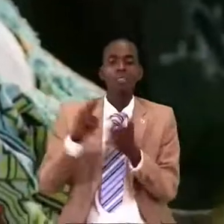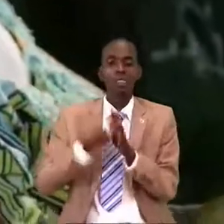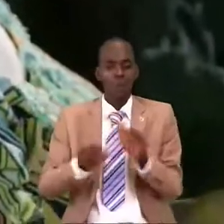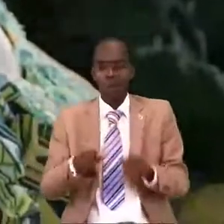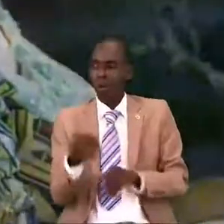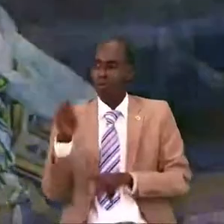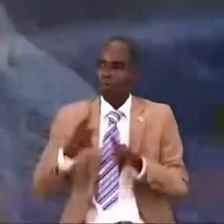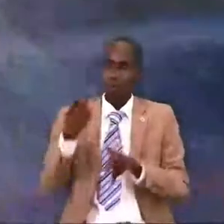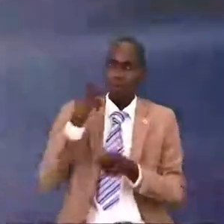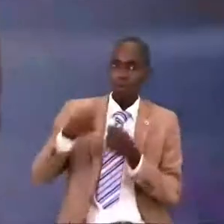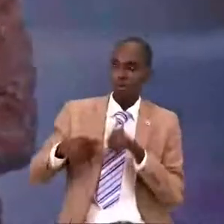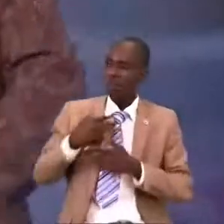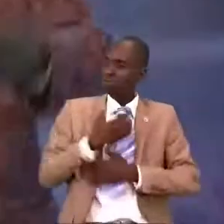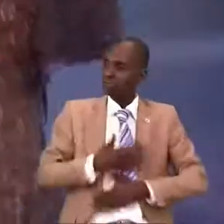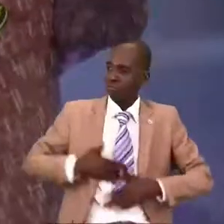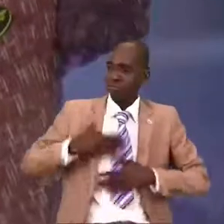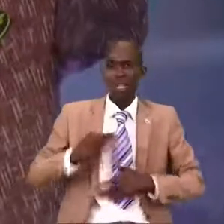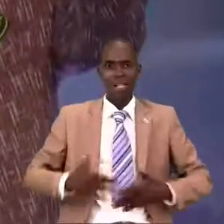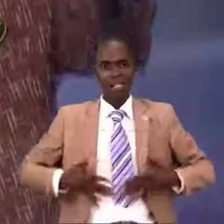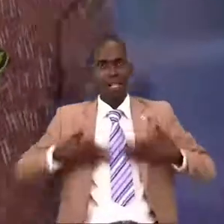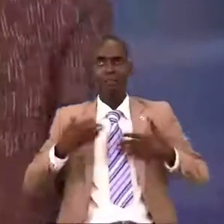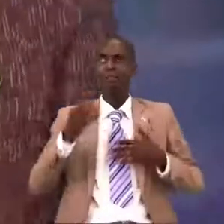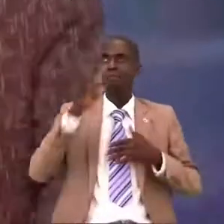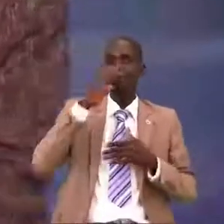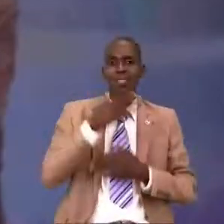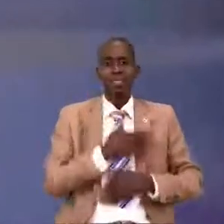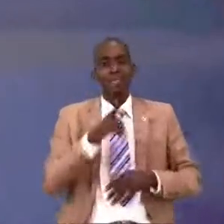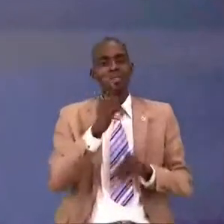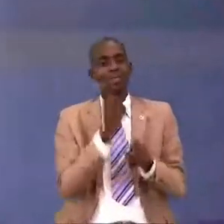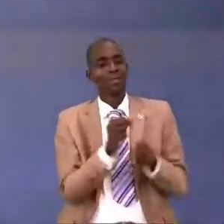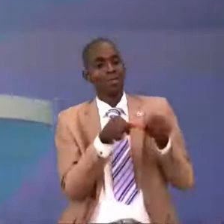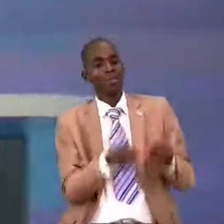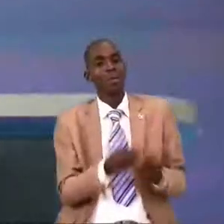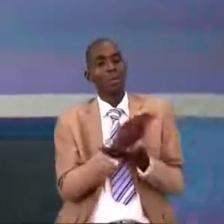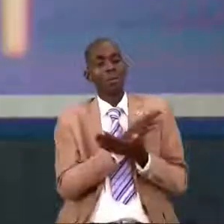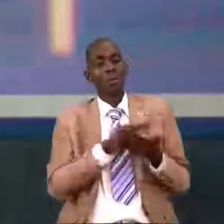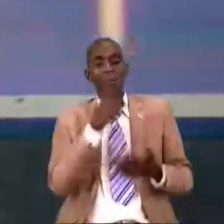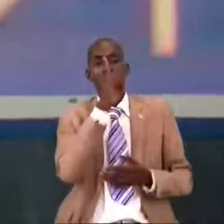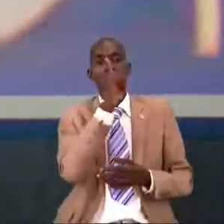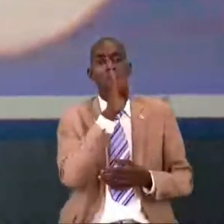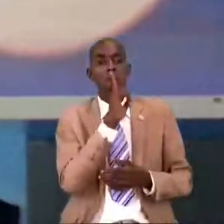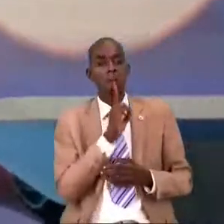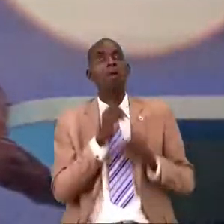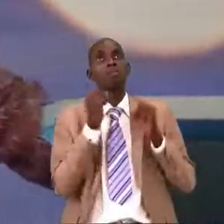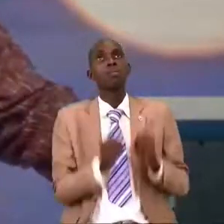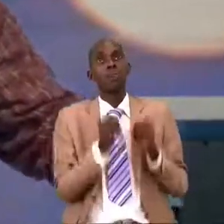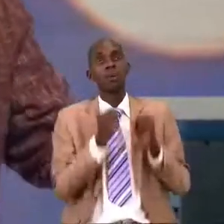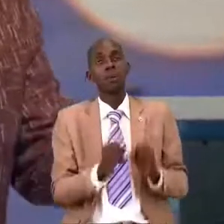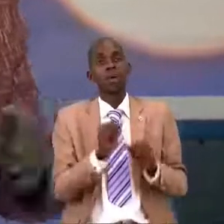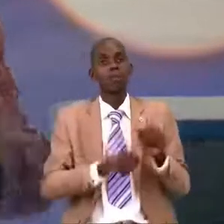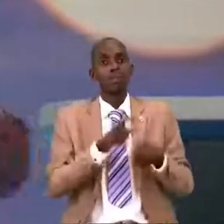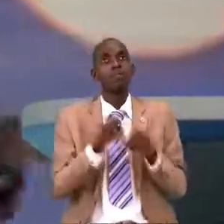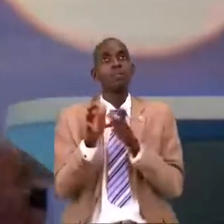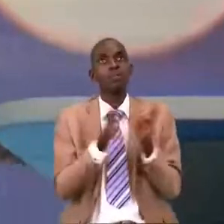juste, juste, juste, puissance, puissance, Jésus, Jésus, ciel, ciel. Les autres sont en train de jouir de leur